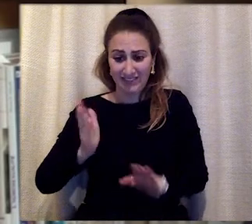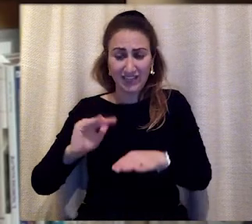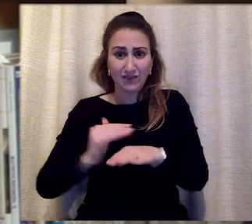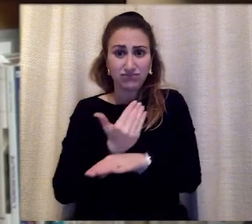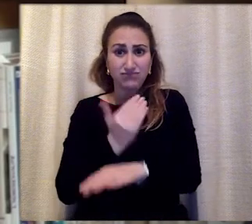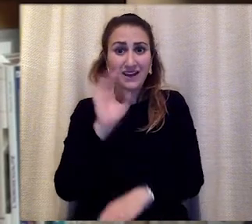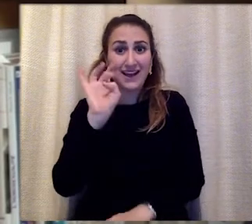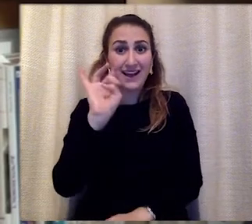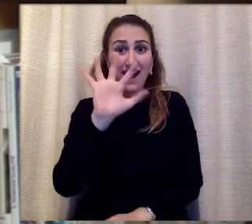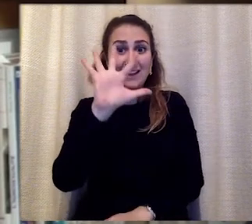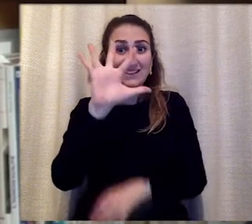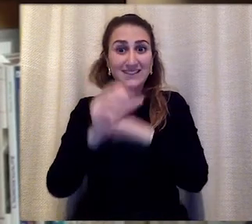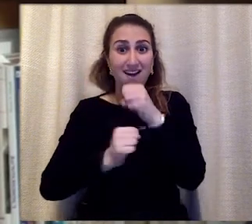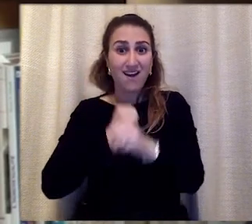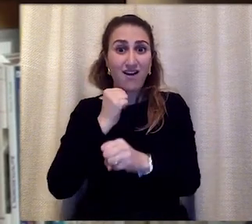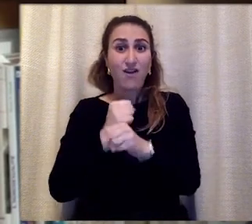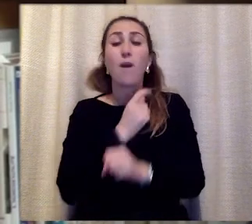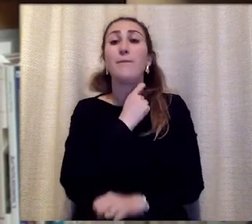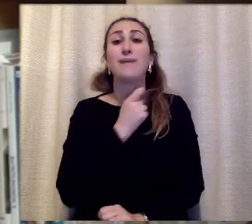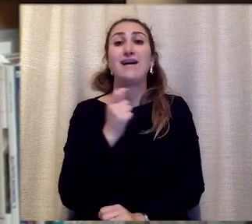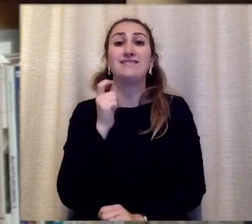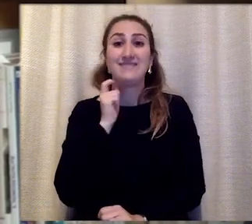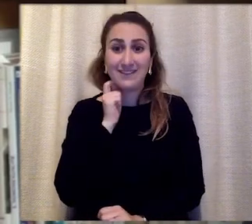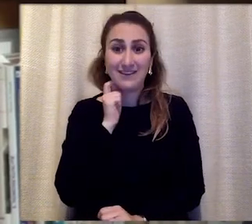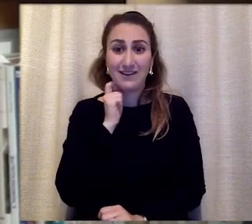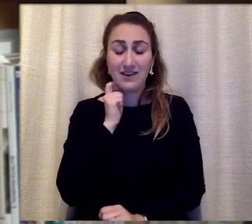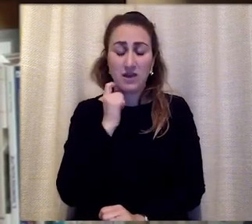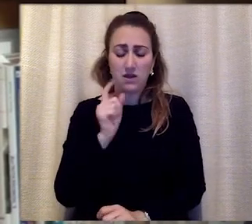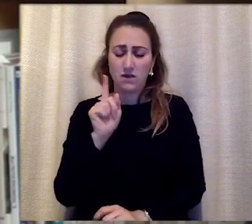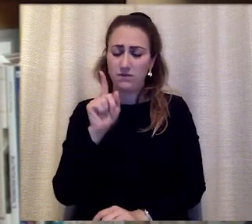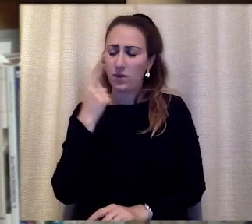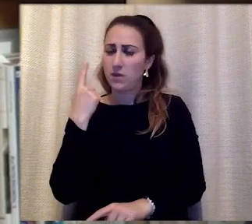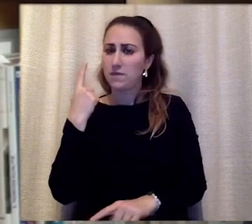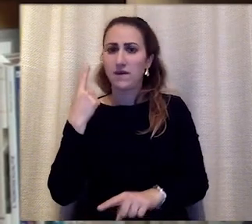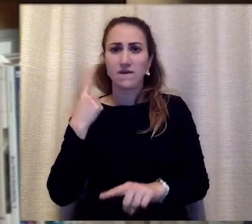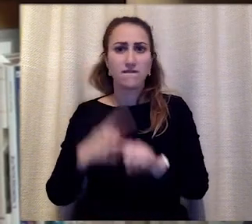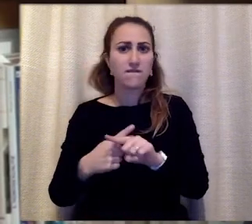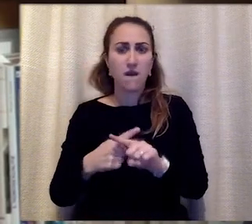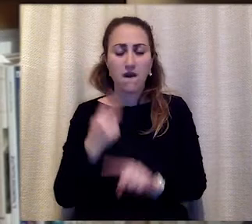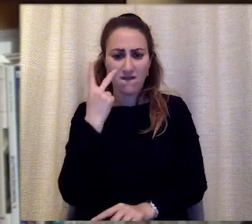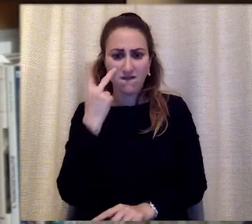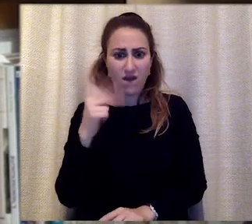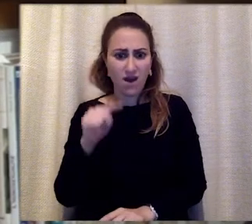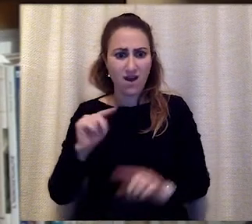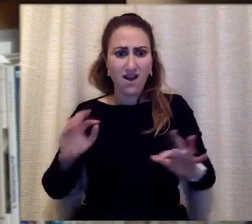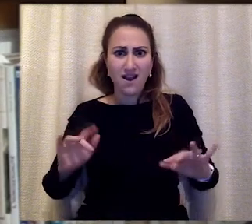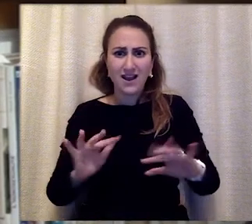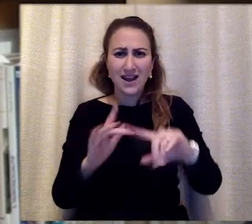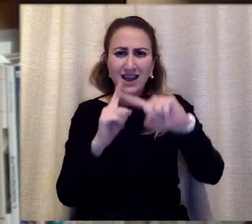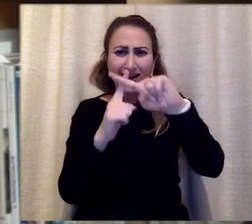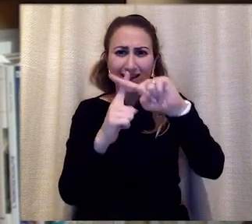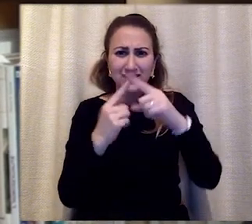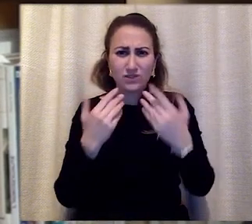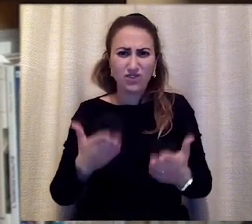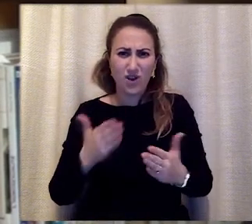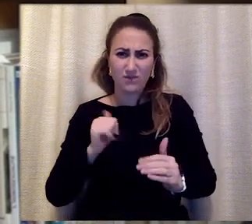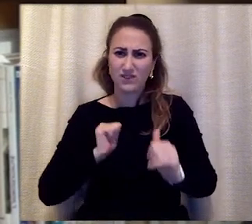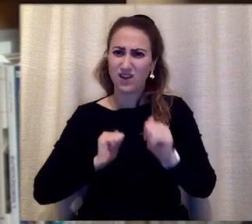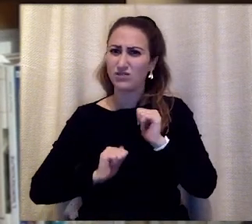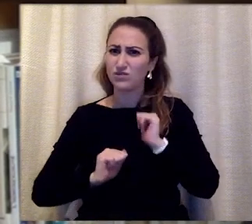église avec autant de souffrances, avec autant de deuil en quelques jours.